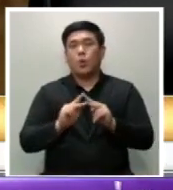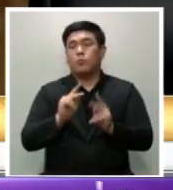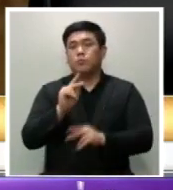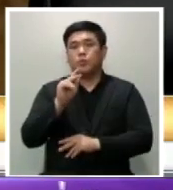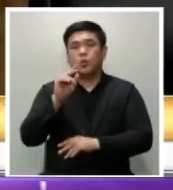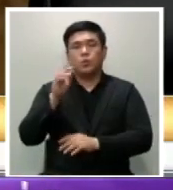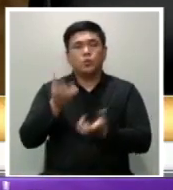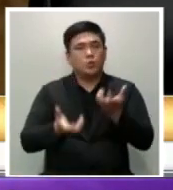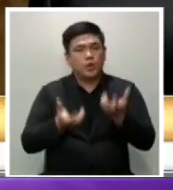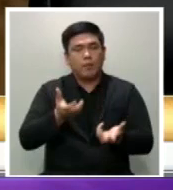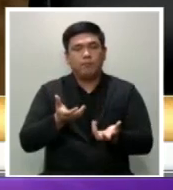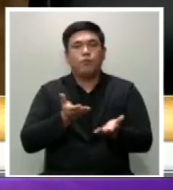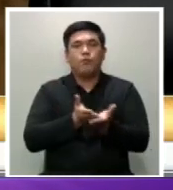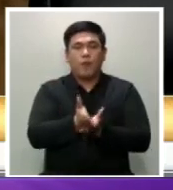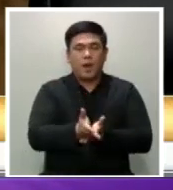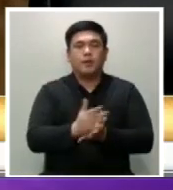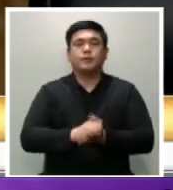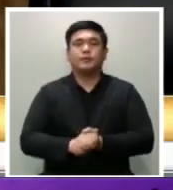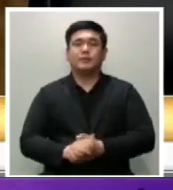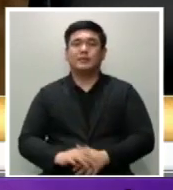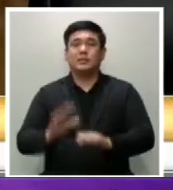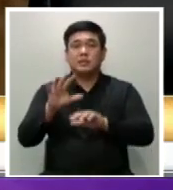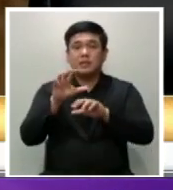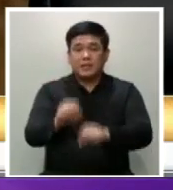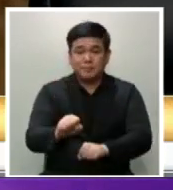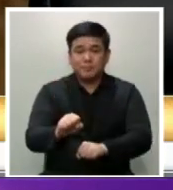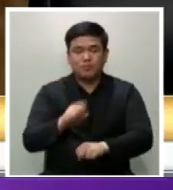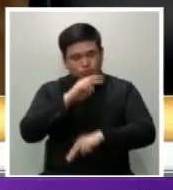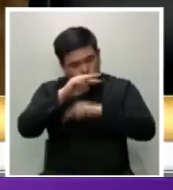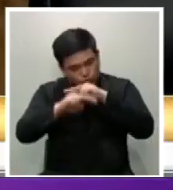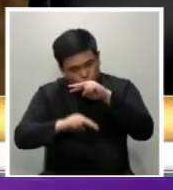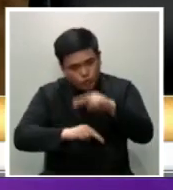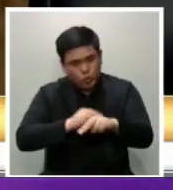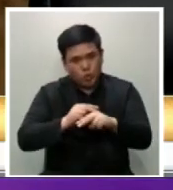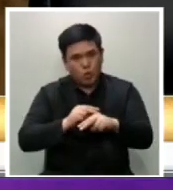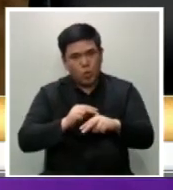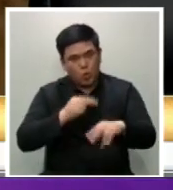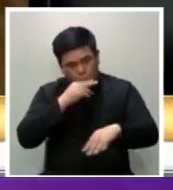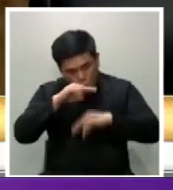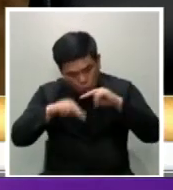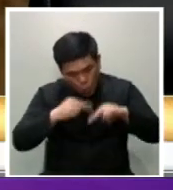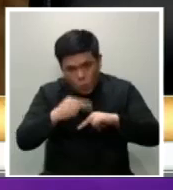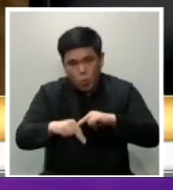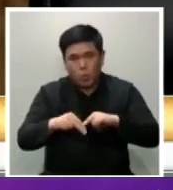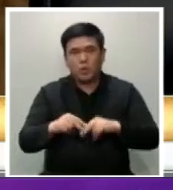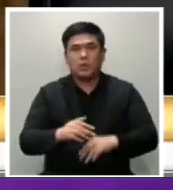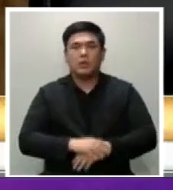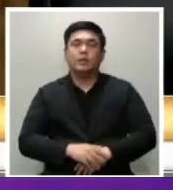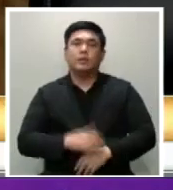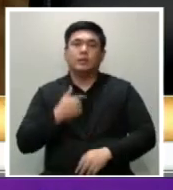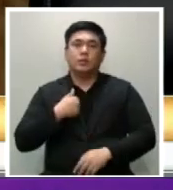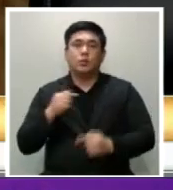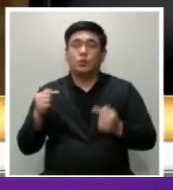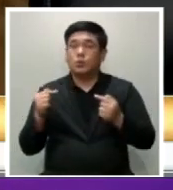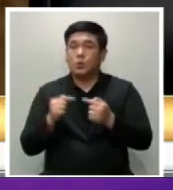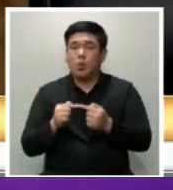ติธรรมไปจับไปตรวจไปค้นแล้วก็ดำเนินคดี